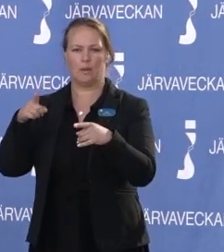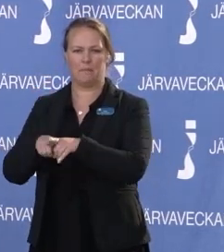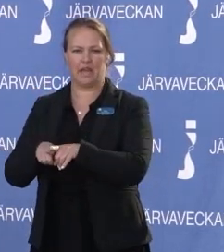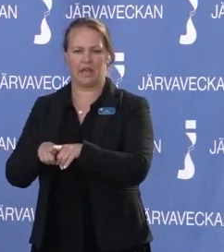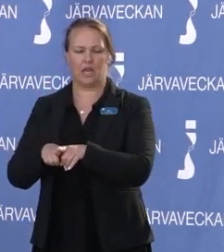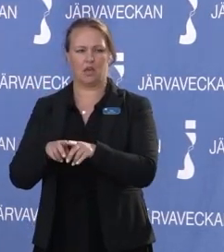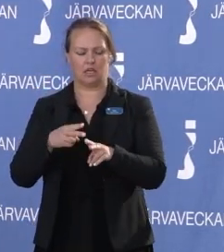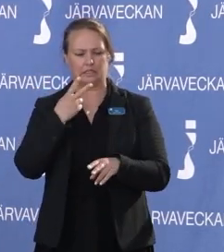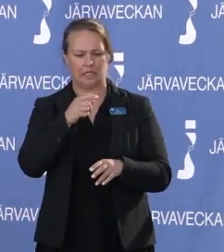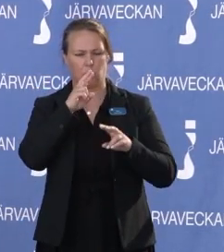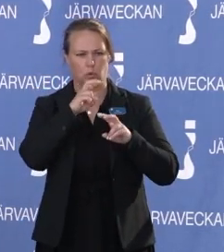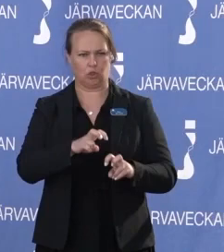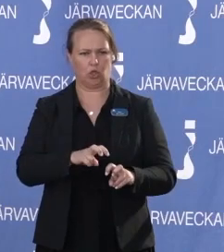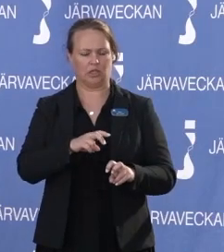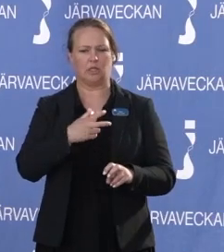SOM-undersökningarna att